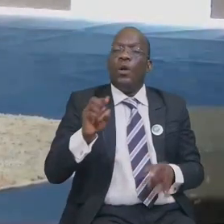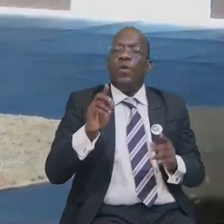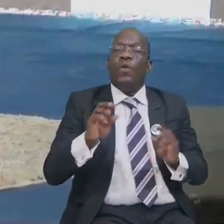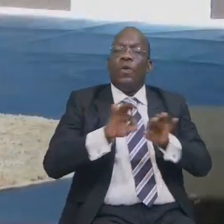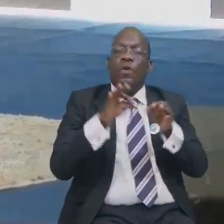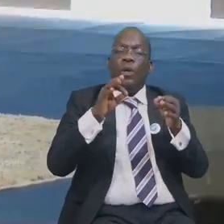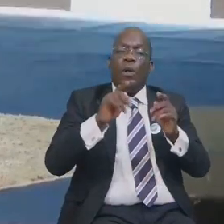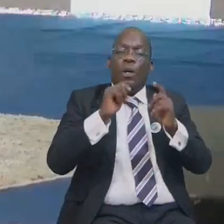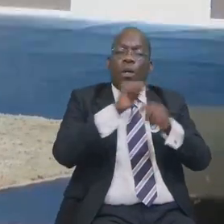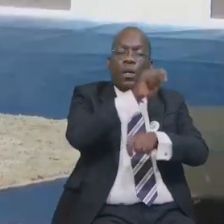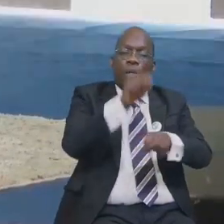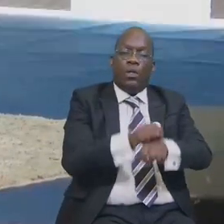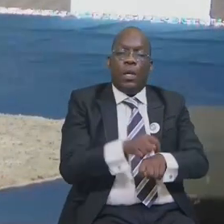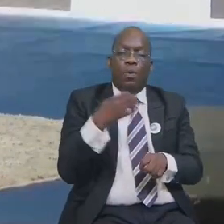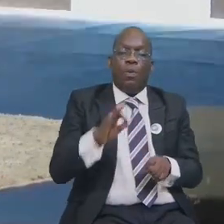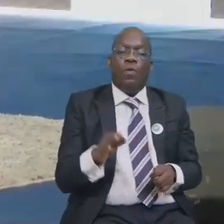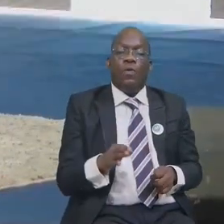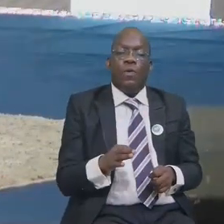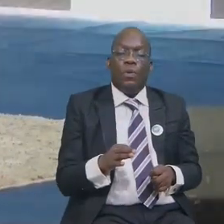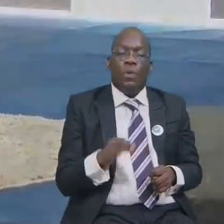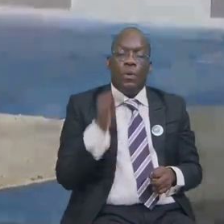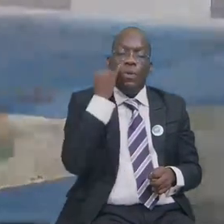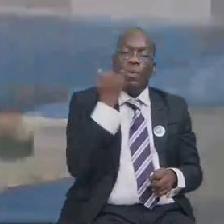Au moment du sacrifice du soir,